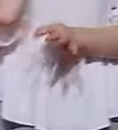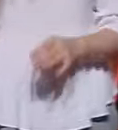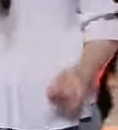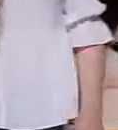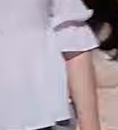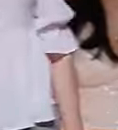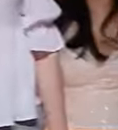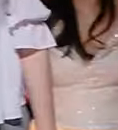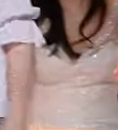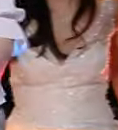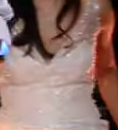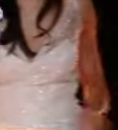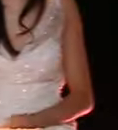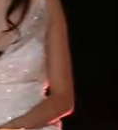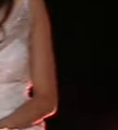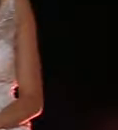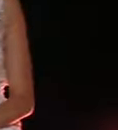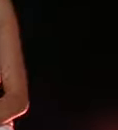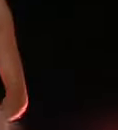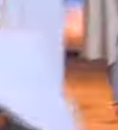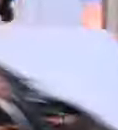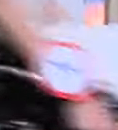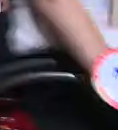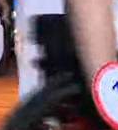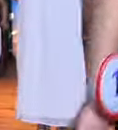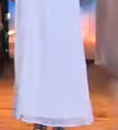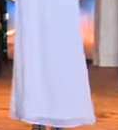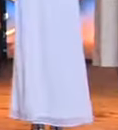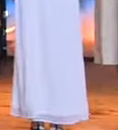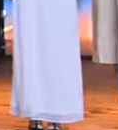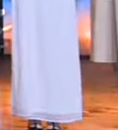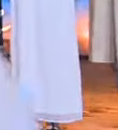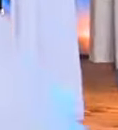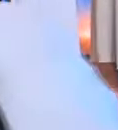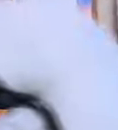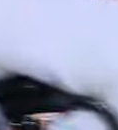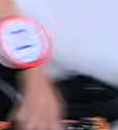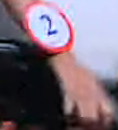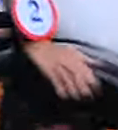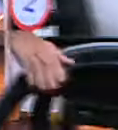is. I want you to show me.